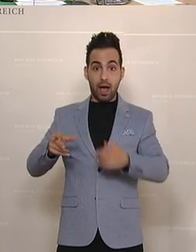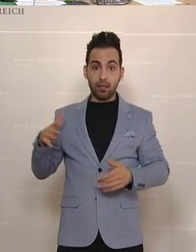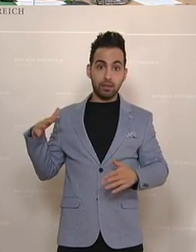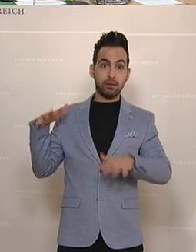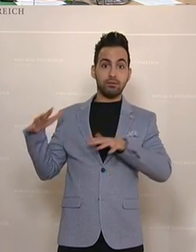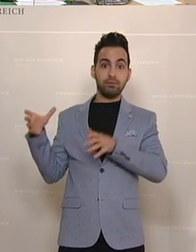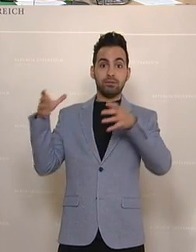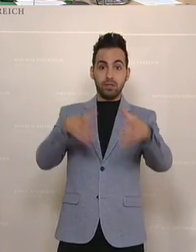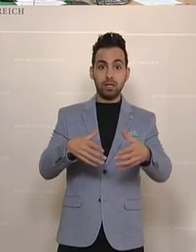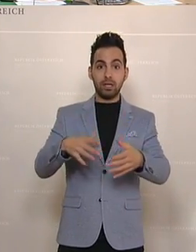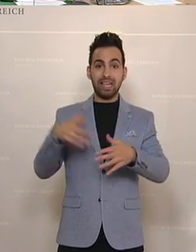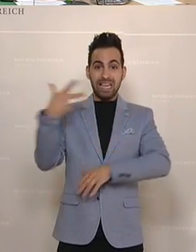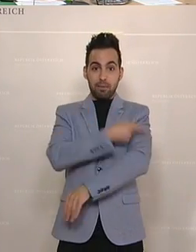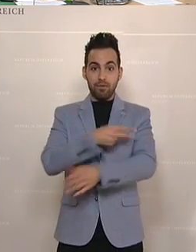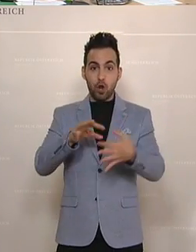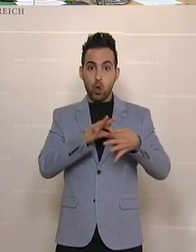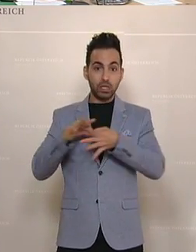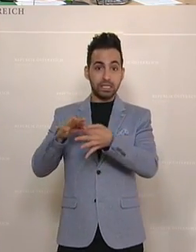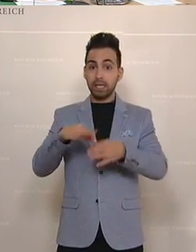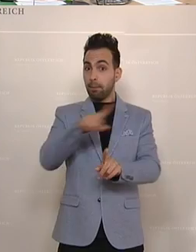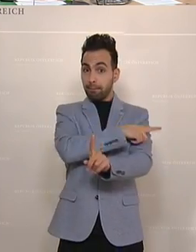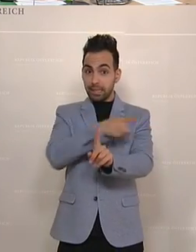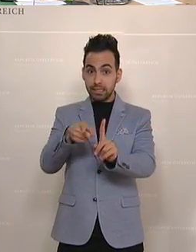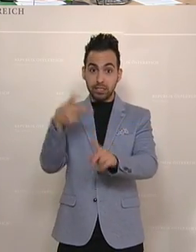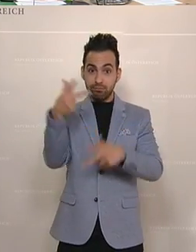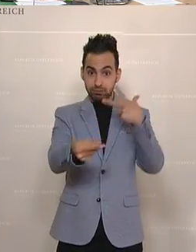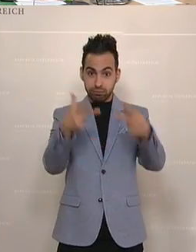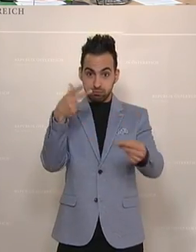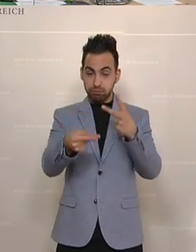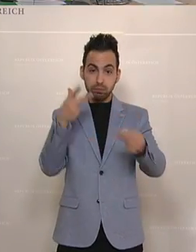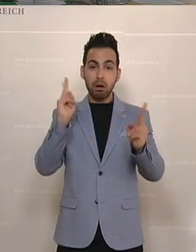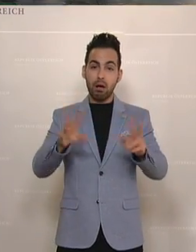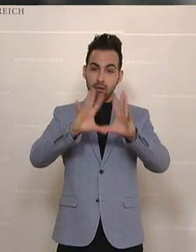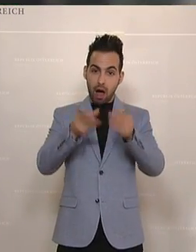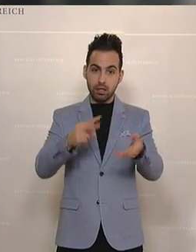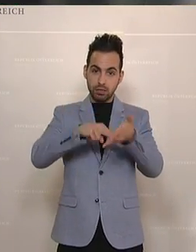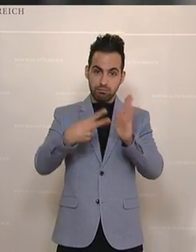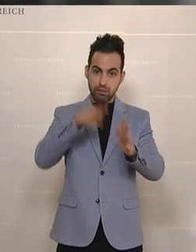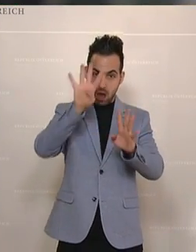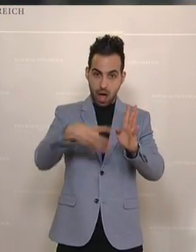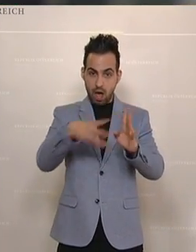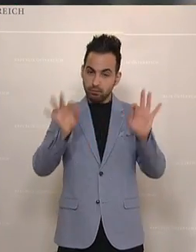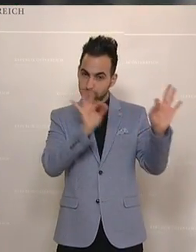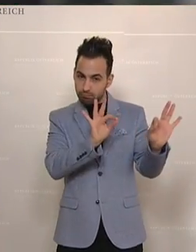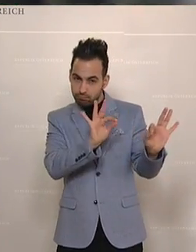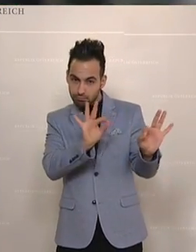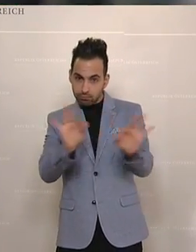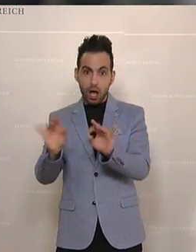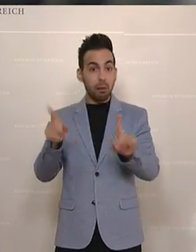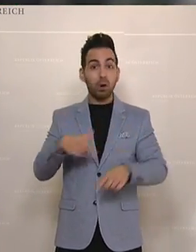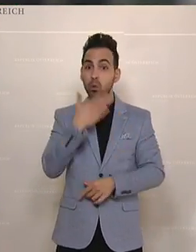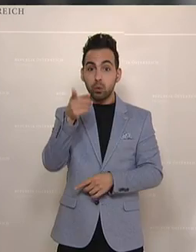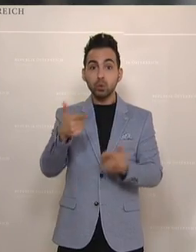hier die gesamte Impflogistik und bis hin zur Verabreichung der Impfung auch generalstabsmäßig zu planen und durchzuführen. Man hat das nur